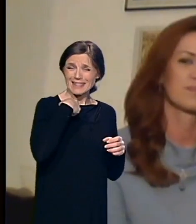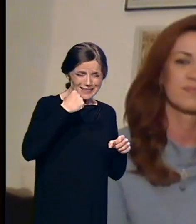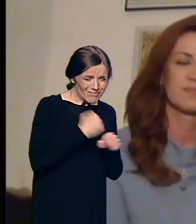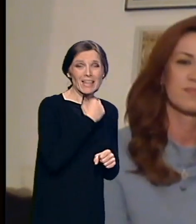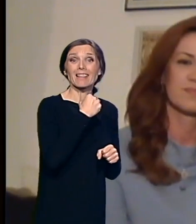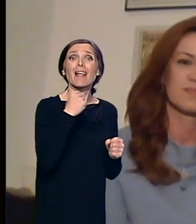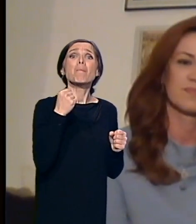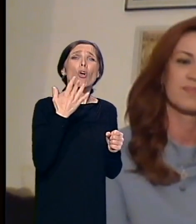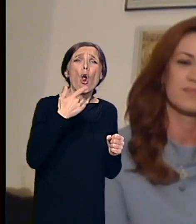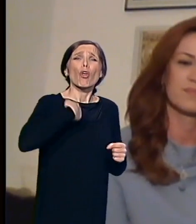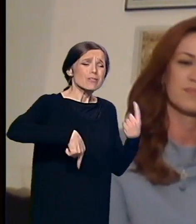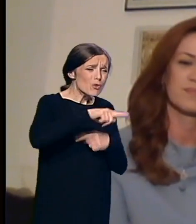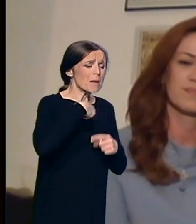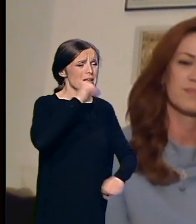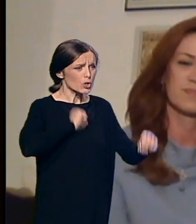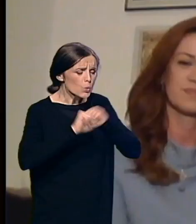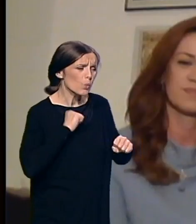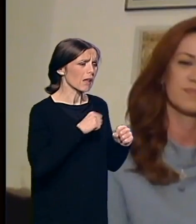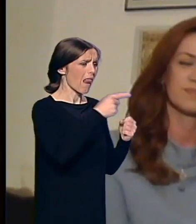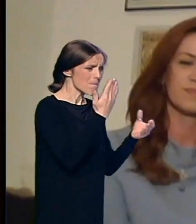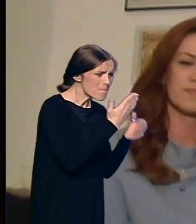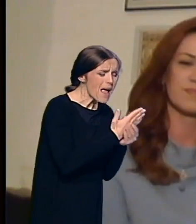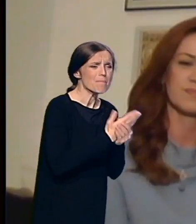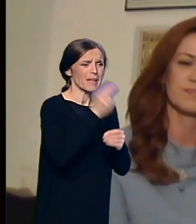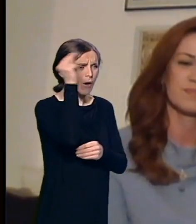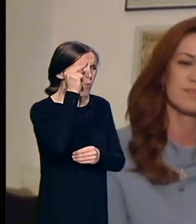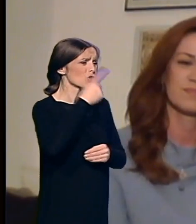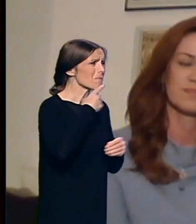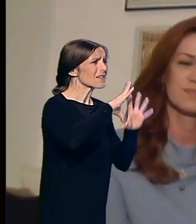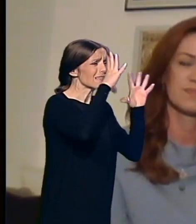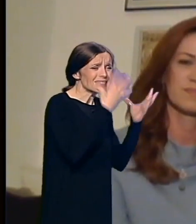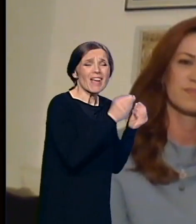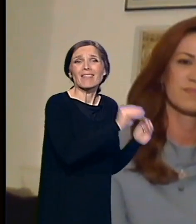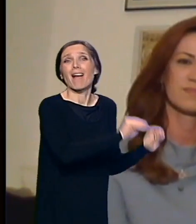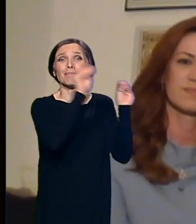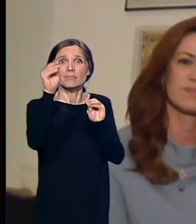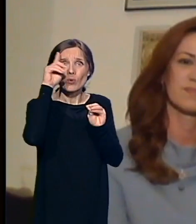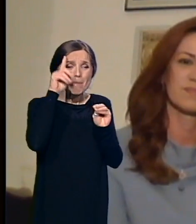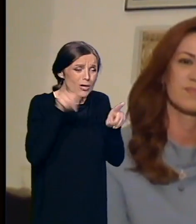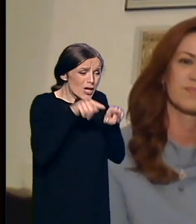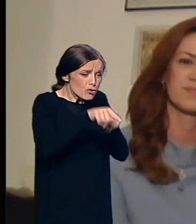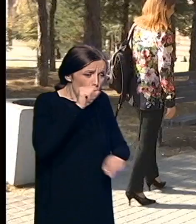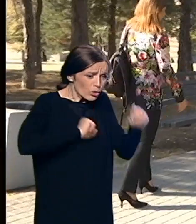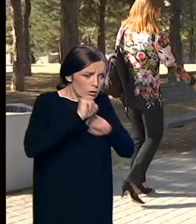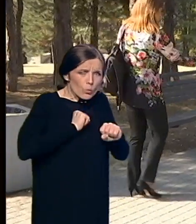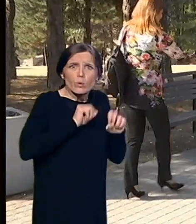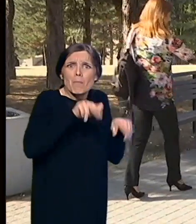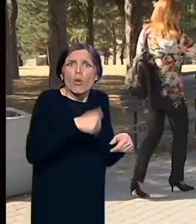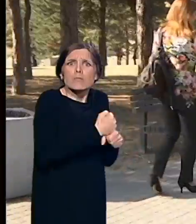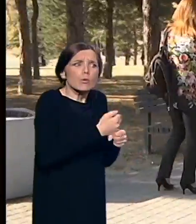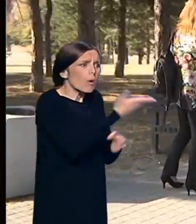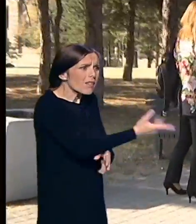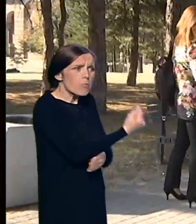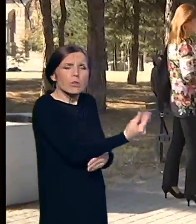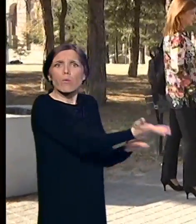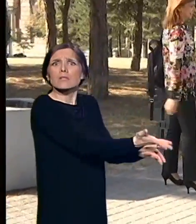dolazak i sve ovde, da bi tamo možda nešto mogli da uradimo, ali naravno sistem je sistem i on mora da... U timu